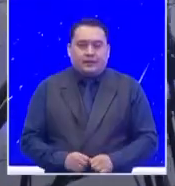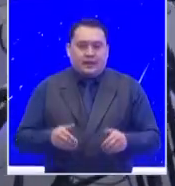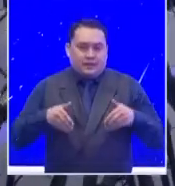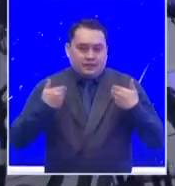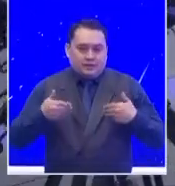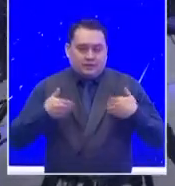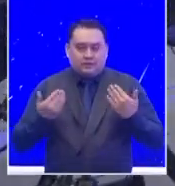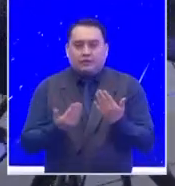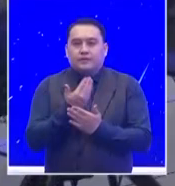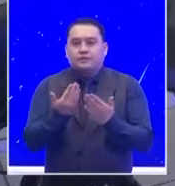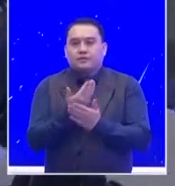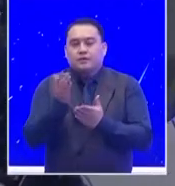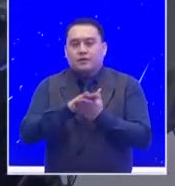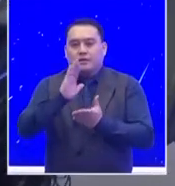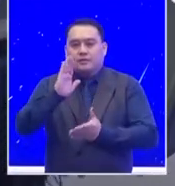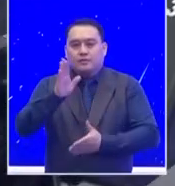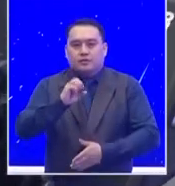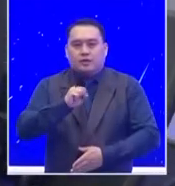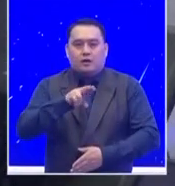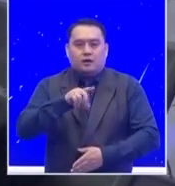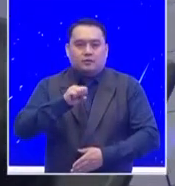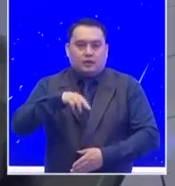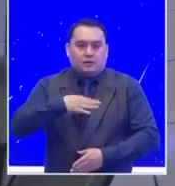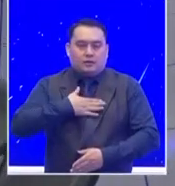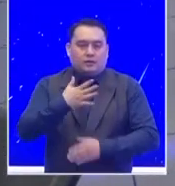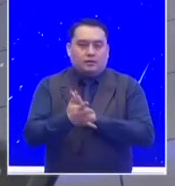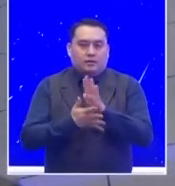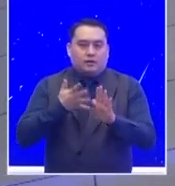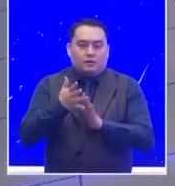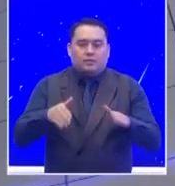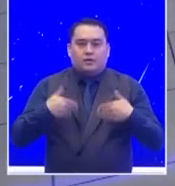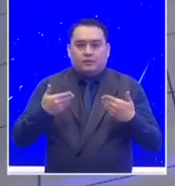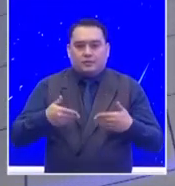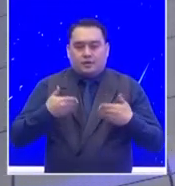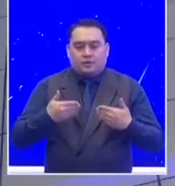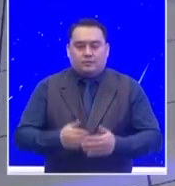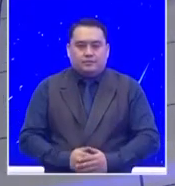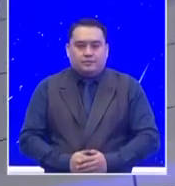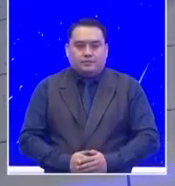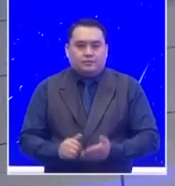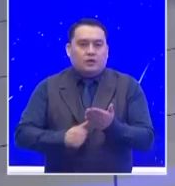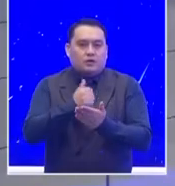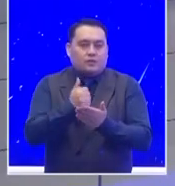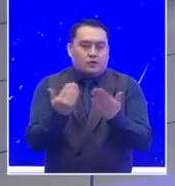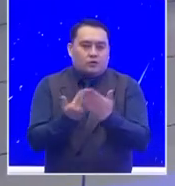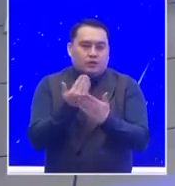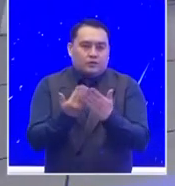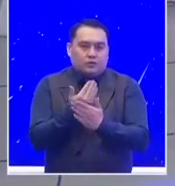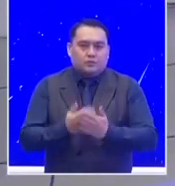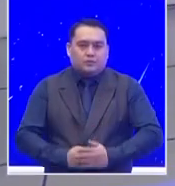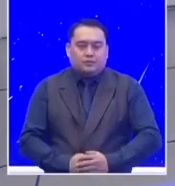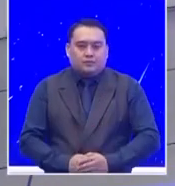Добрый вечер, в эфире телеканала ЖТСУ. Время новостей. С вами Азат Джумаханов, и сурдоперевод обеспечивает Марат Джумабеков. Смотрите